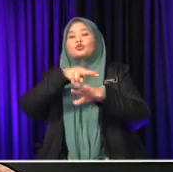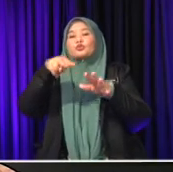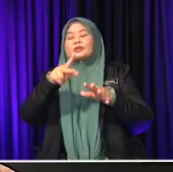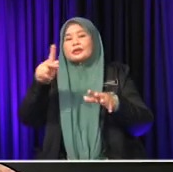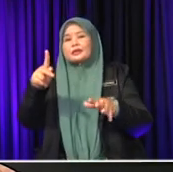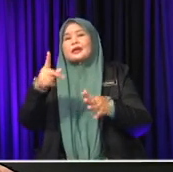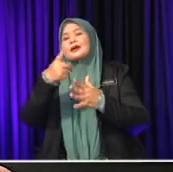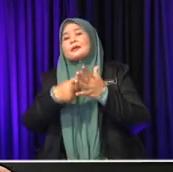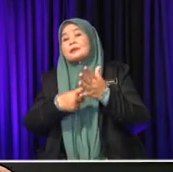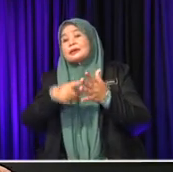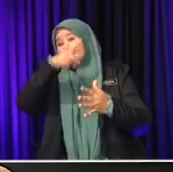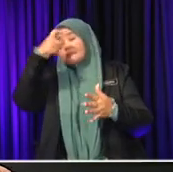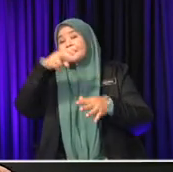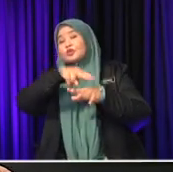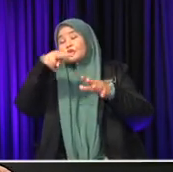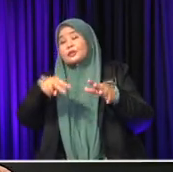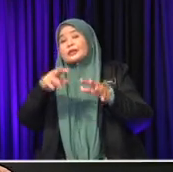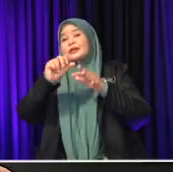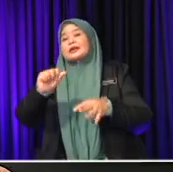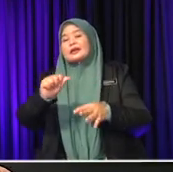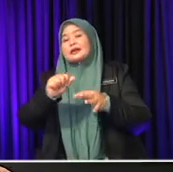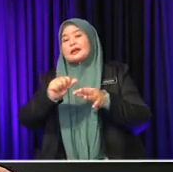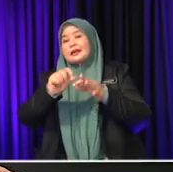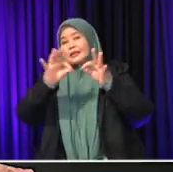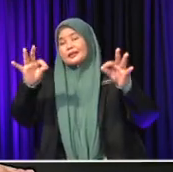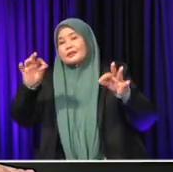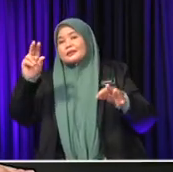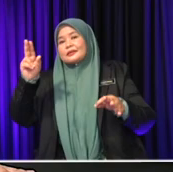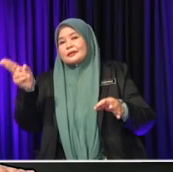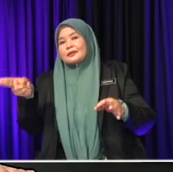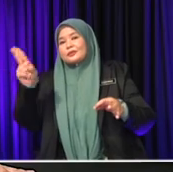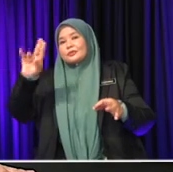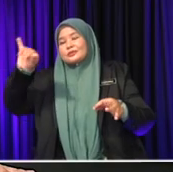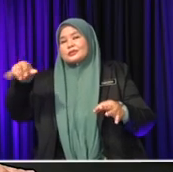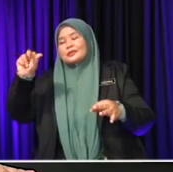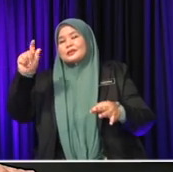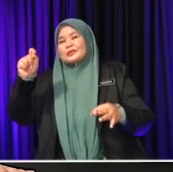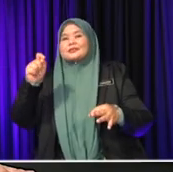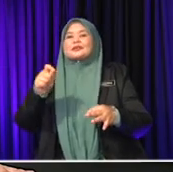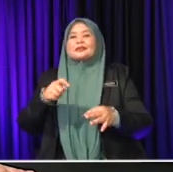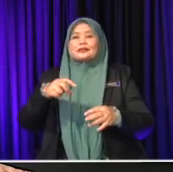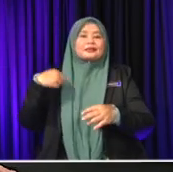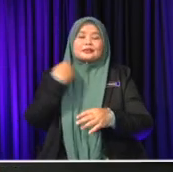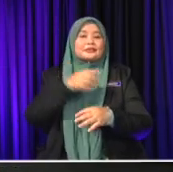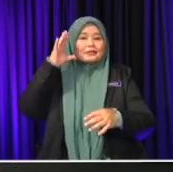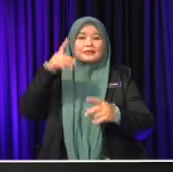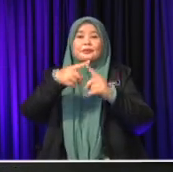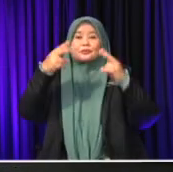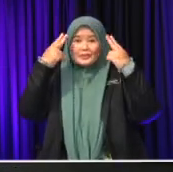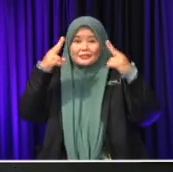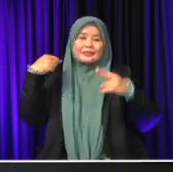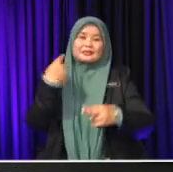nuzul untuk ayat 13 surah al-hujurat kita dengarkan dari guru kita yaitu Ustadzah Salina